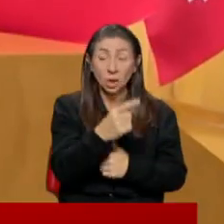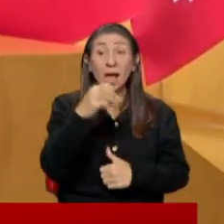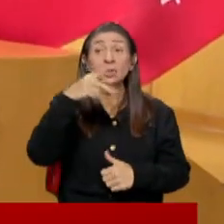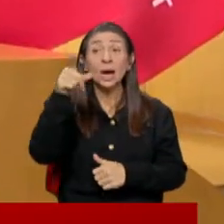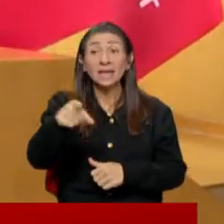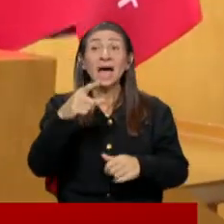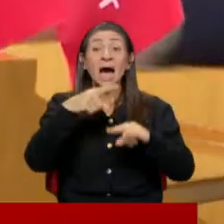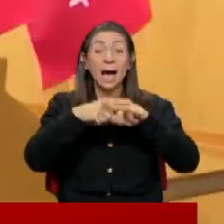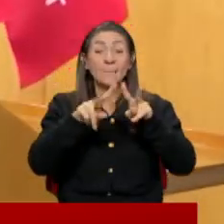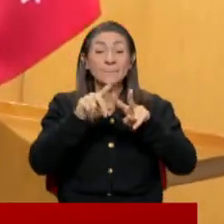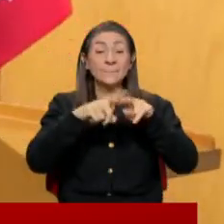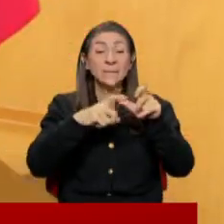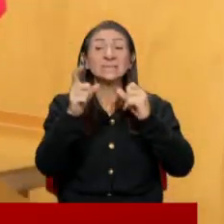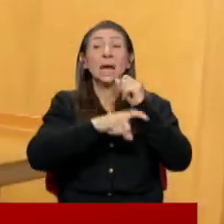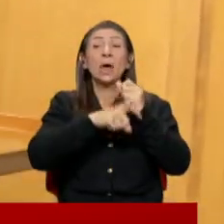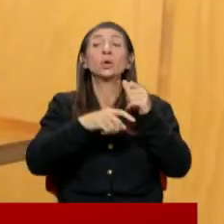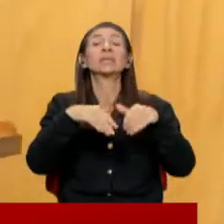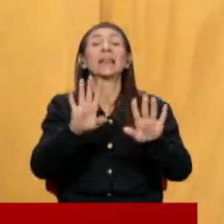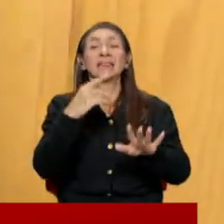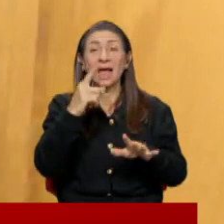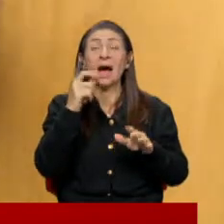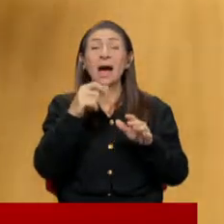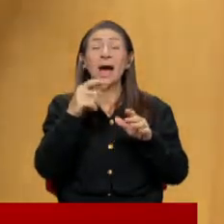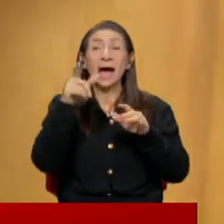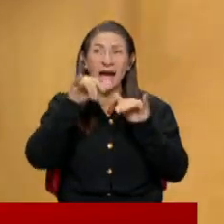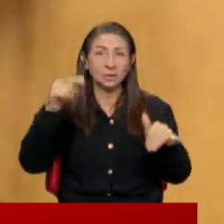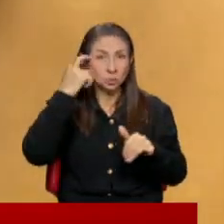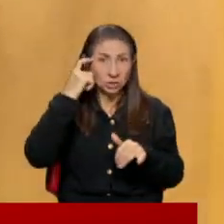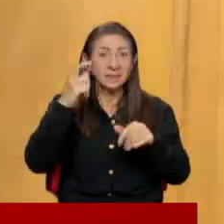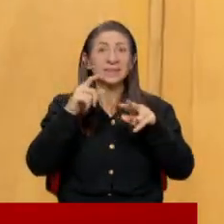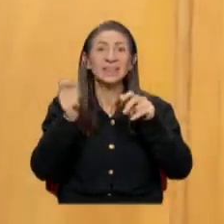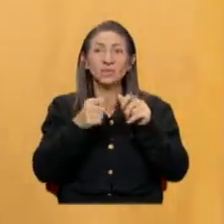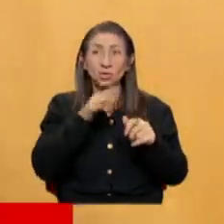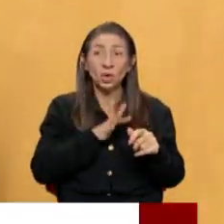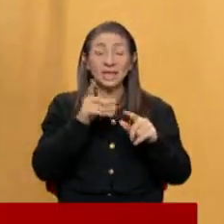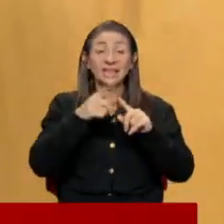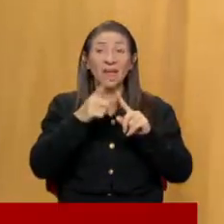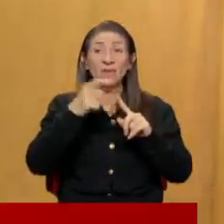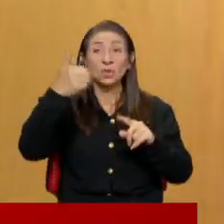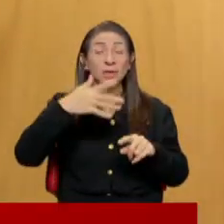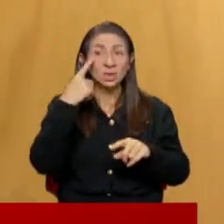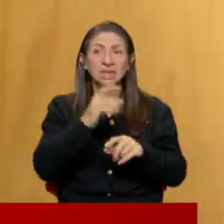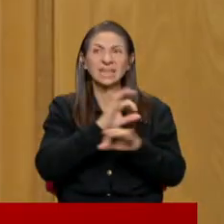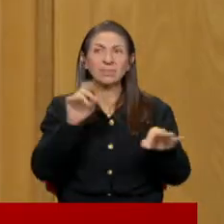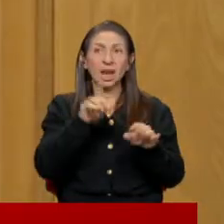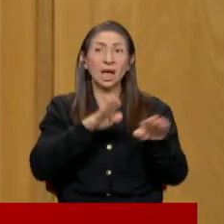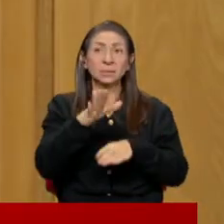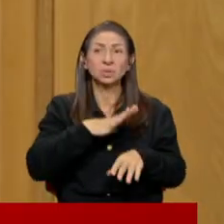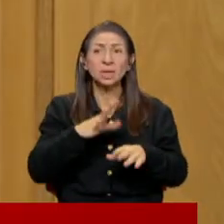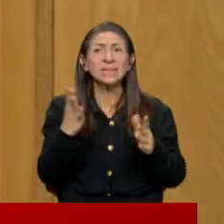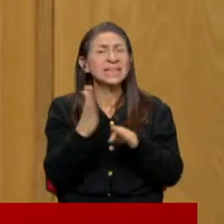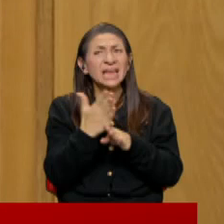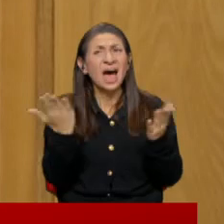Erdoğan'ın Hamas terör örgütü değil sözlerine destek veren Ahmet Davutoğlu'ysa Tel Aviv yönetimine karşı somut adım istedi. Niye